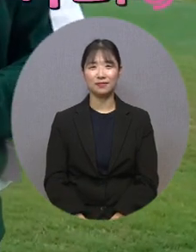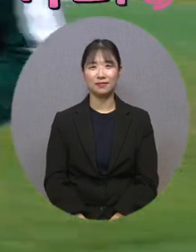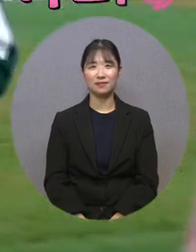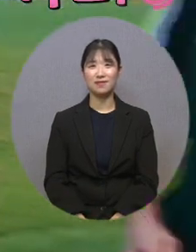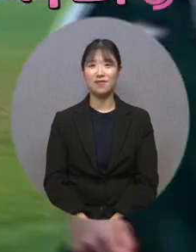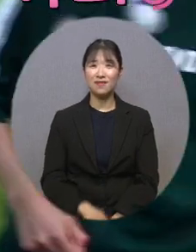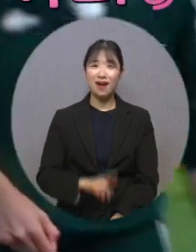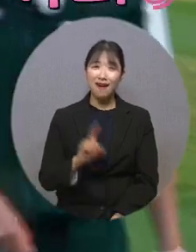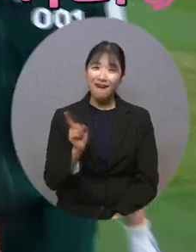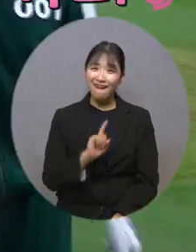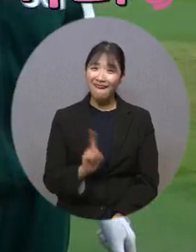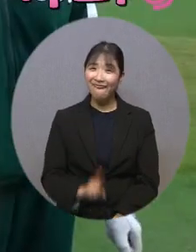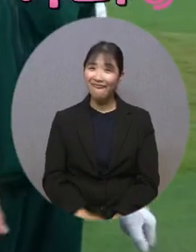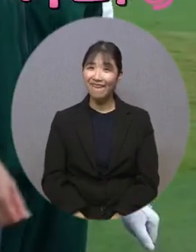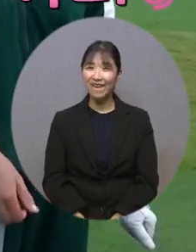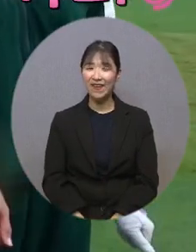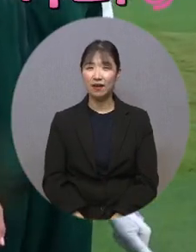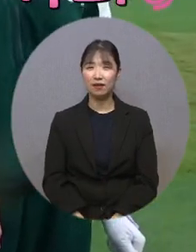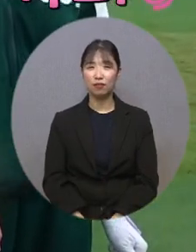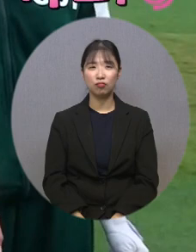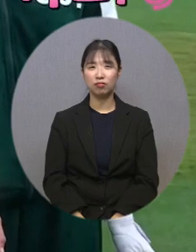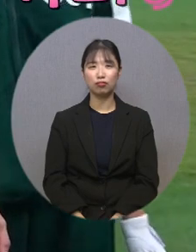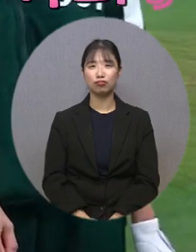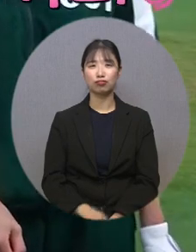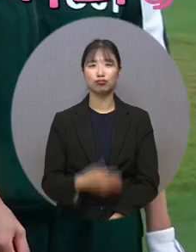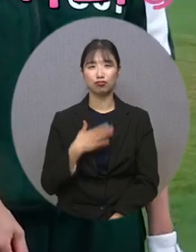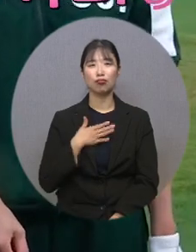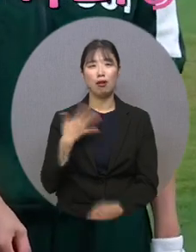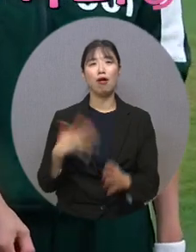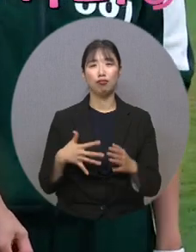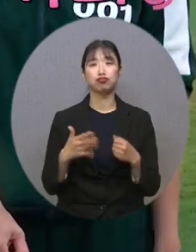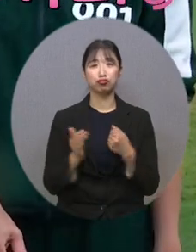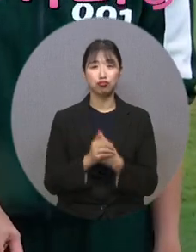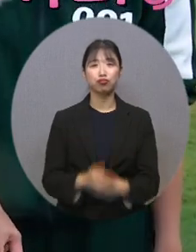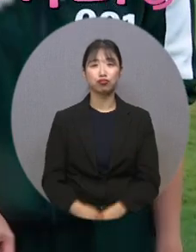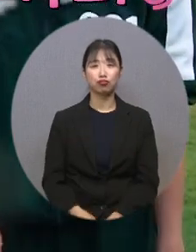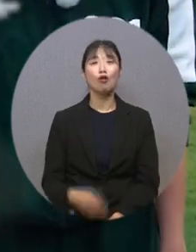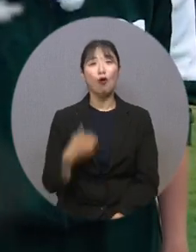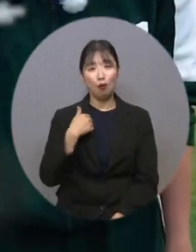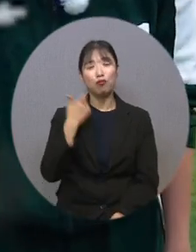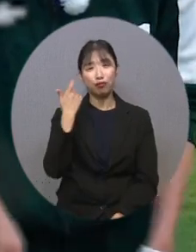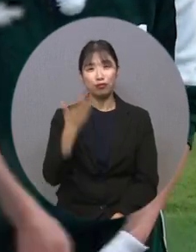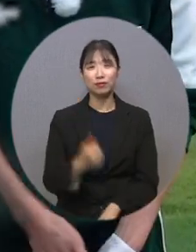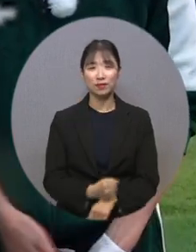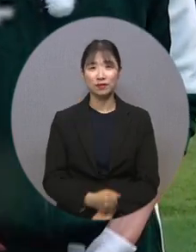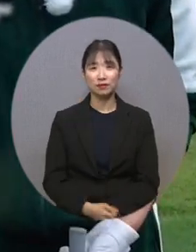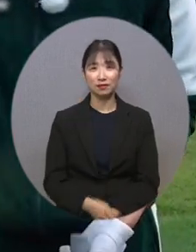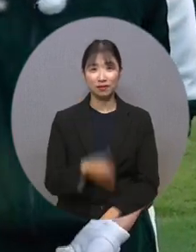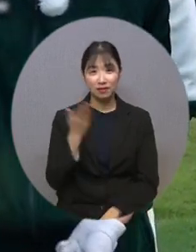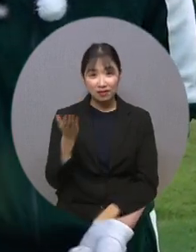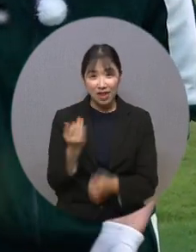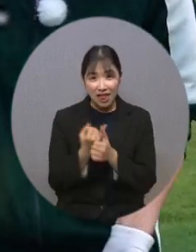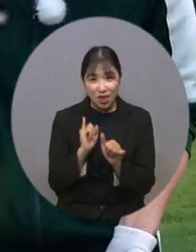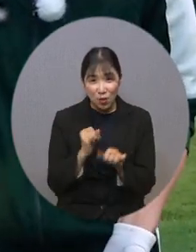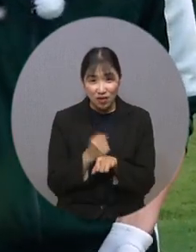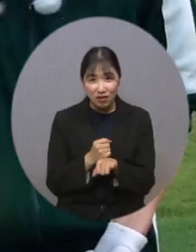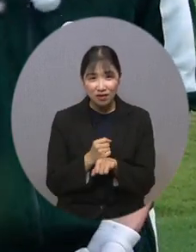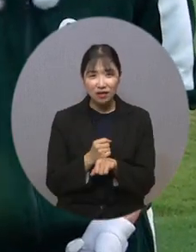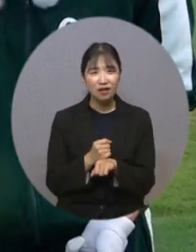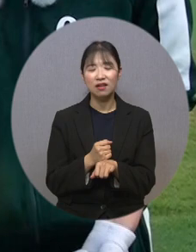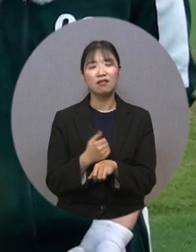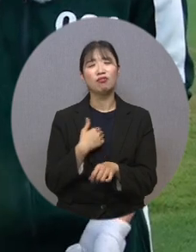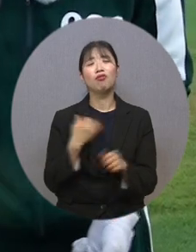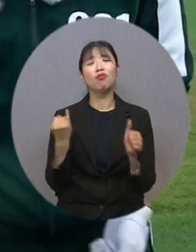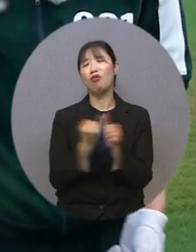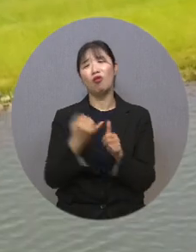뭐라고요? 아니 안 했으니까는 그럴 수 있는 거지. 그럴 수 있는 거잖아. 이혼하셨어요? 저요? 결혼도